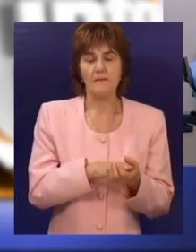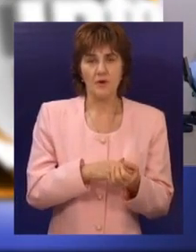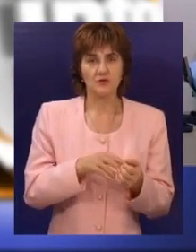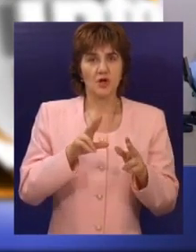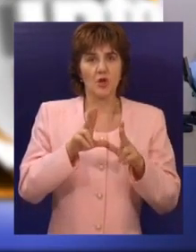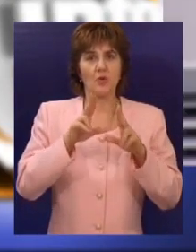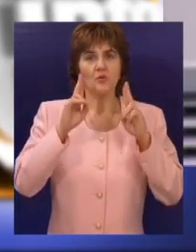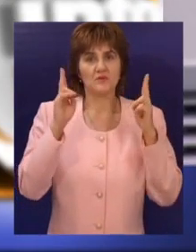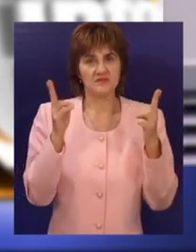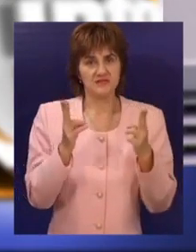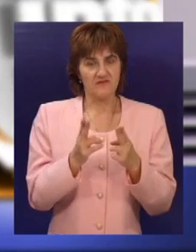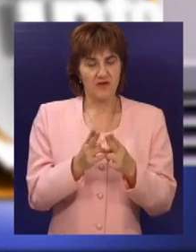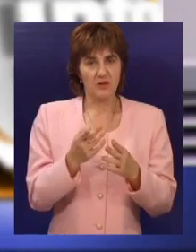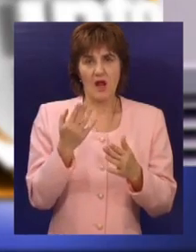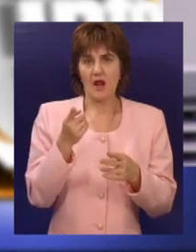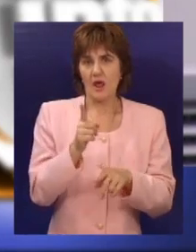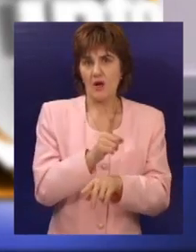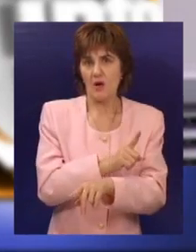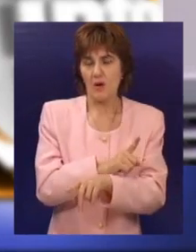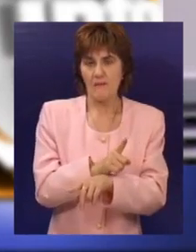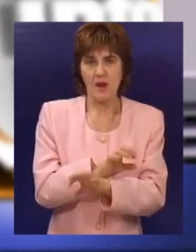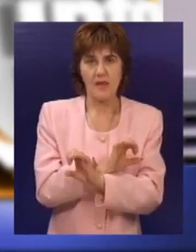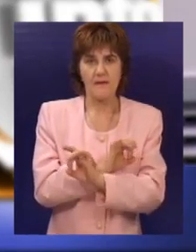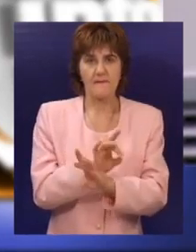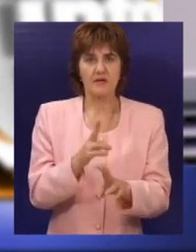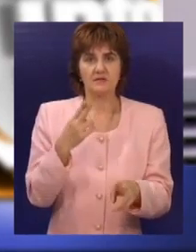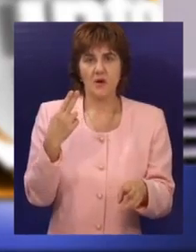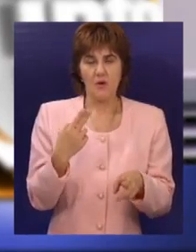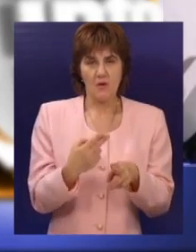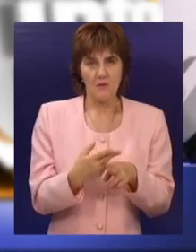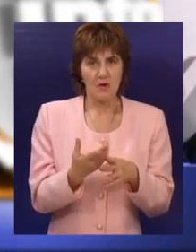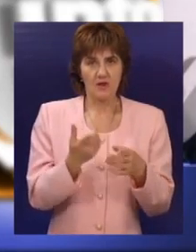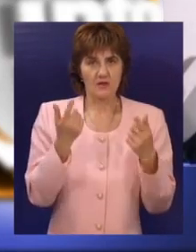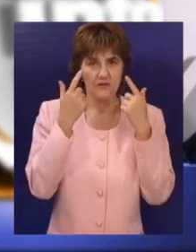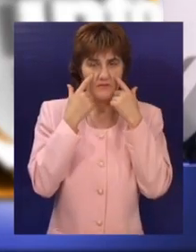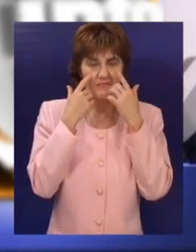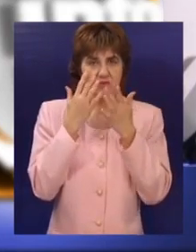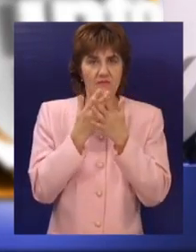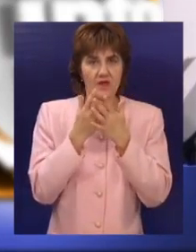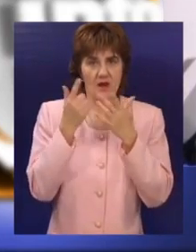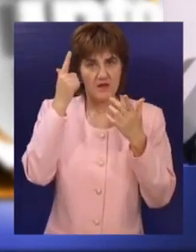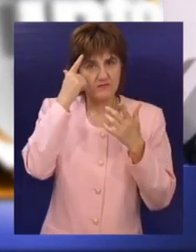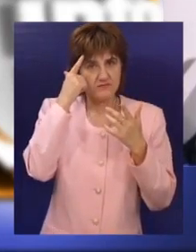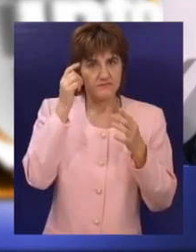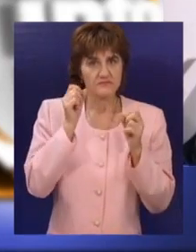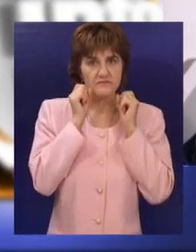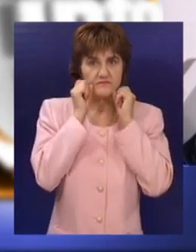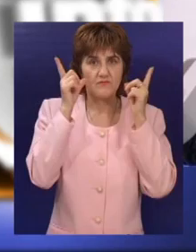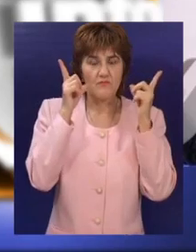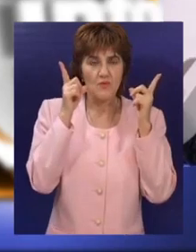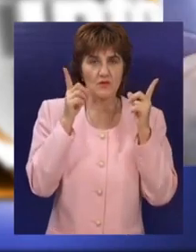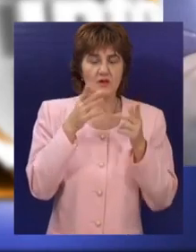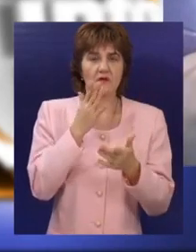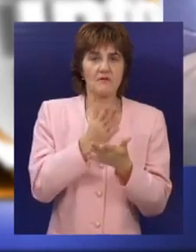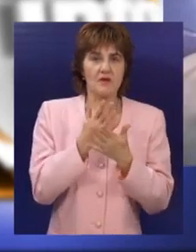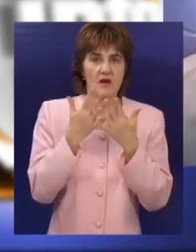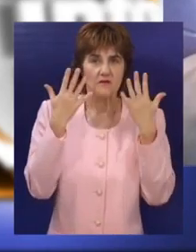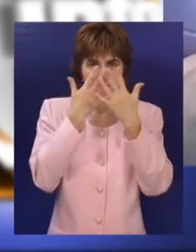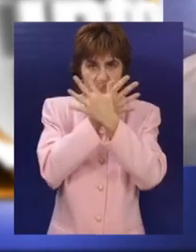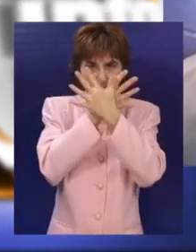se rade u svetu. Nakon samo nekoliko minuta bezbolne operacije, gde je pacijent sve vreme u svesnom stanju, sa očiju se